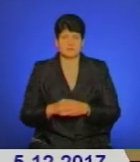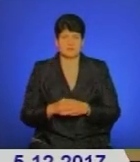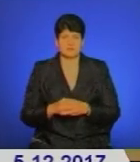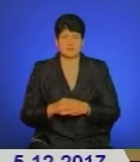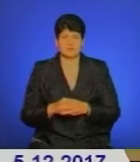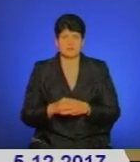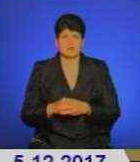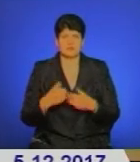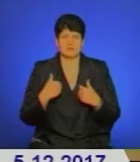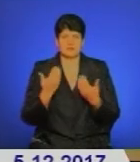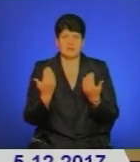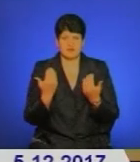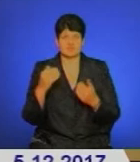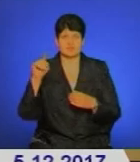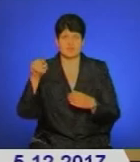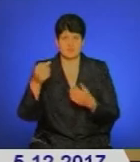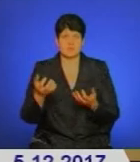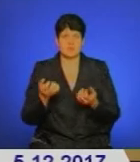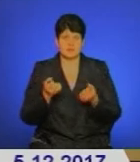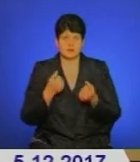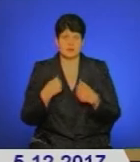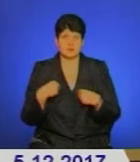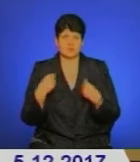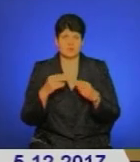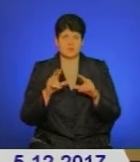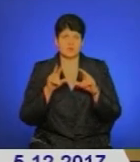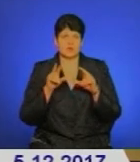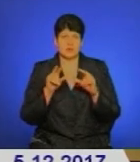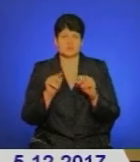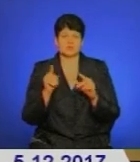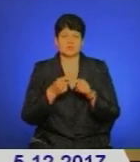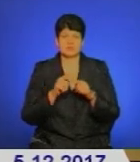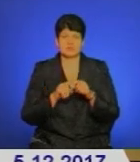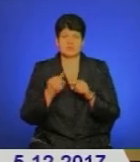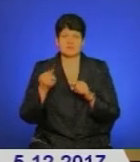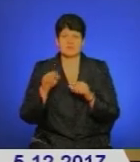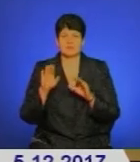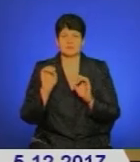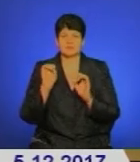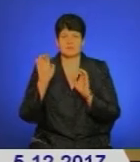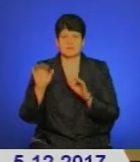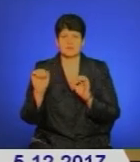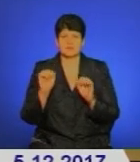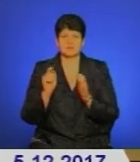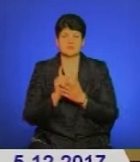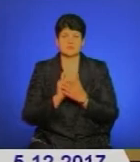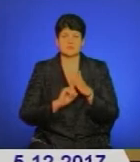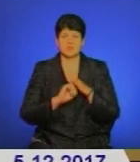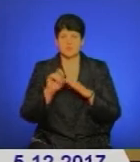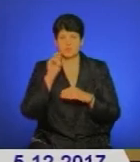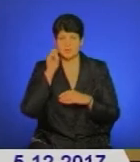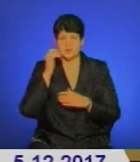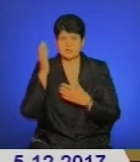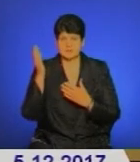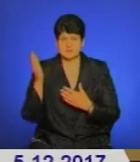вимоги приймаємо, і я даю вам повну гарантію, що ці вимоги будуть передані на керівництво Пенсійного фонду України.